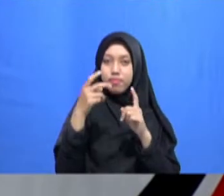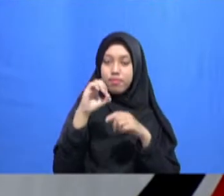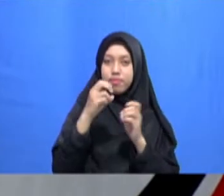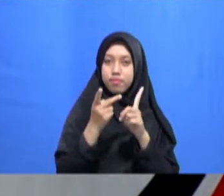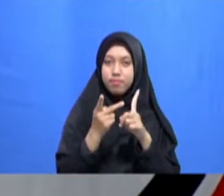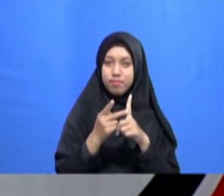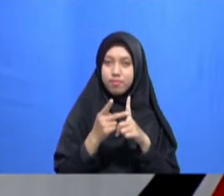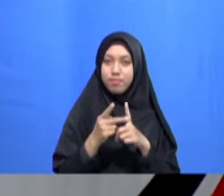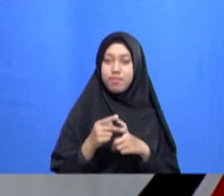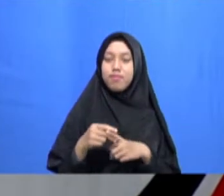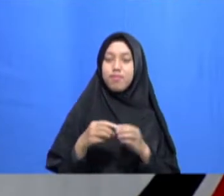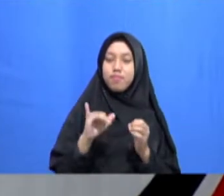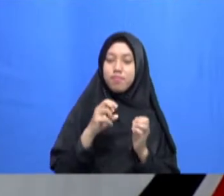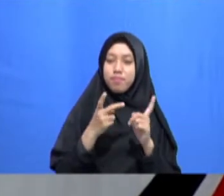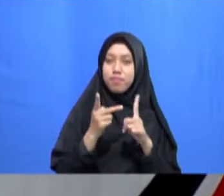Bapak Ilham SH.